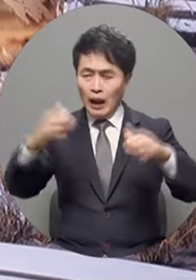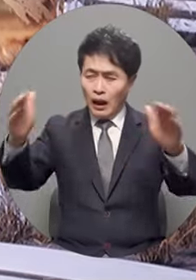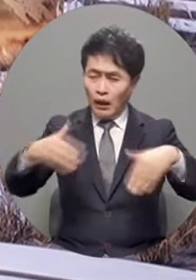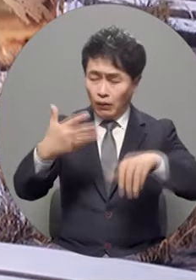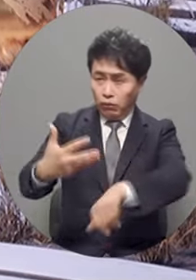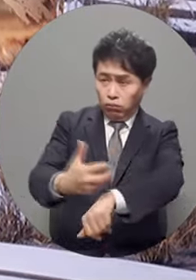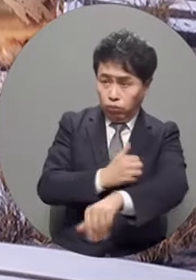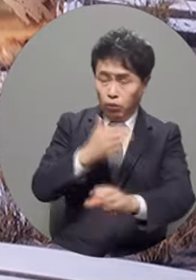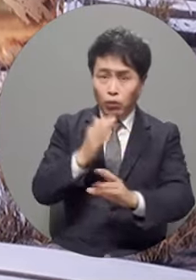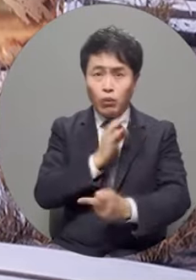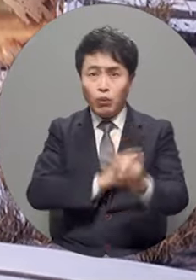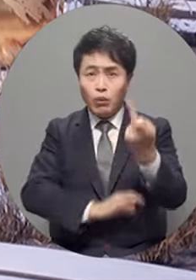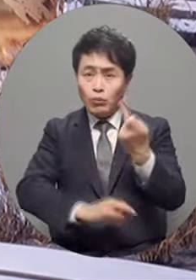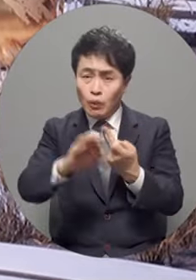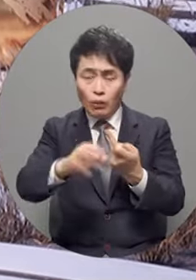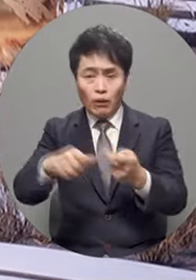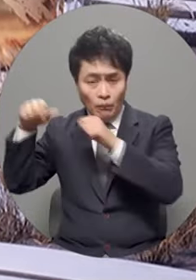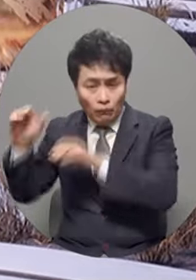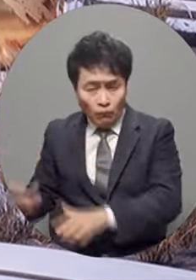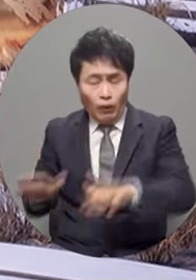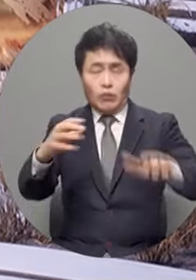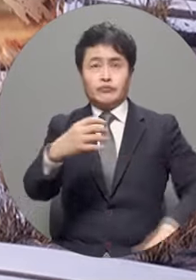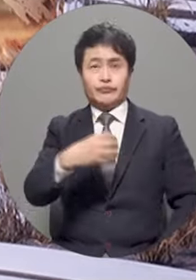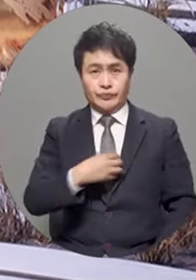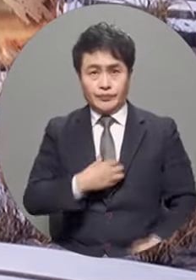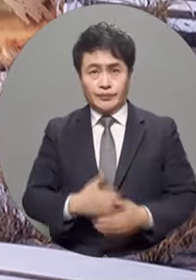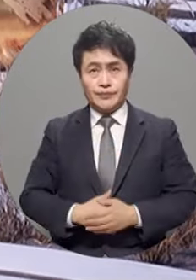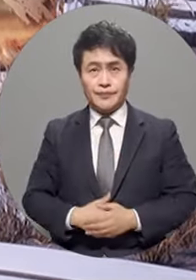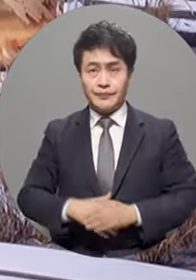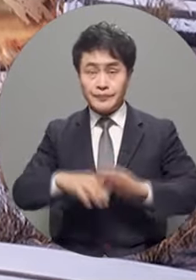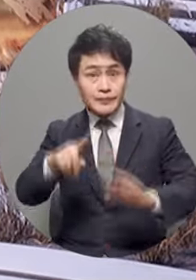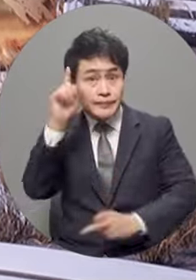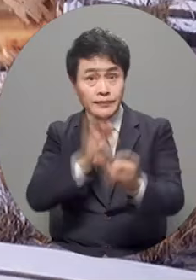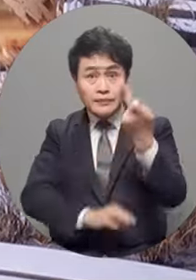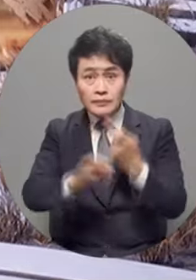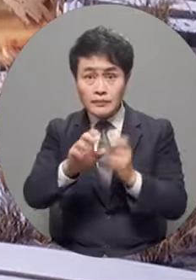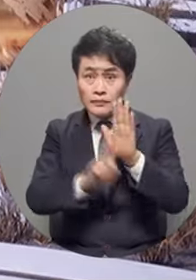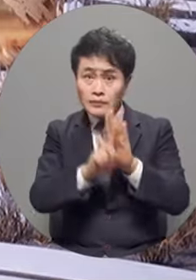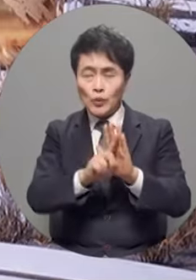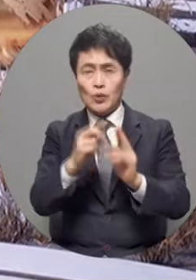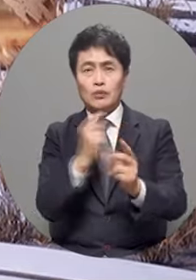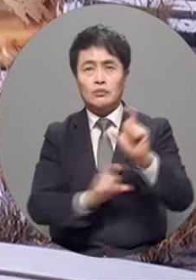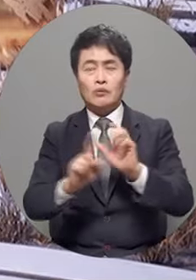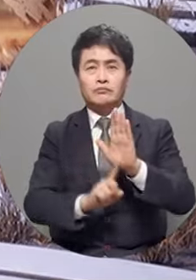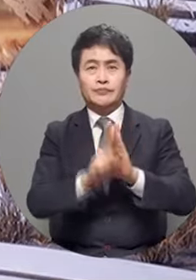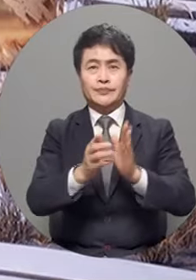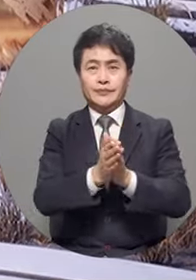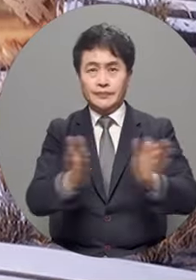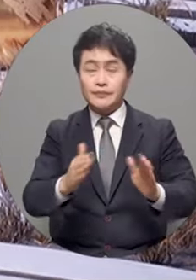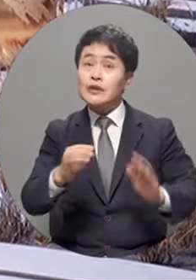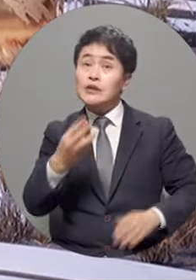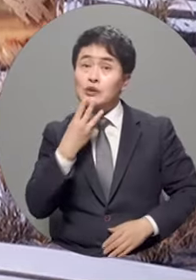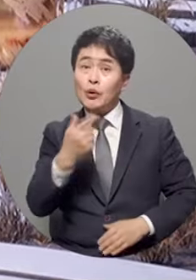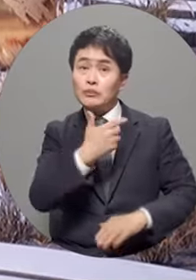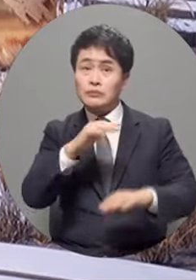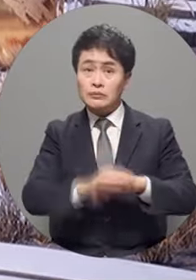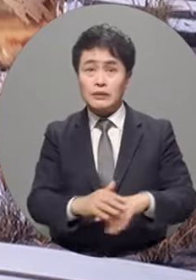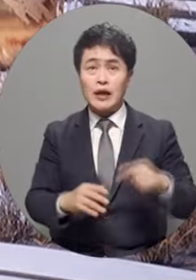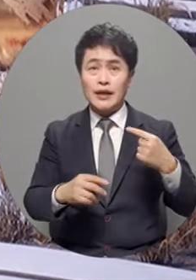이어지겠고 동해안에서도 너울성 파도를 조심하셔야겠습니다. 내일 아침 기온 보시면 오늘보다 높게 시작합니다. 서울과 대전